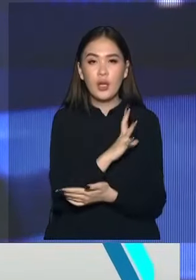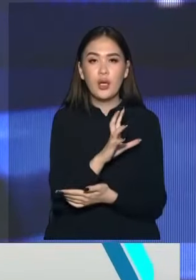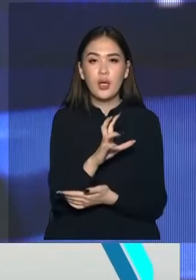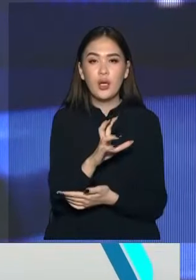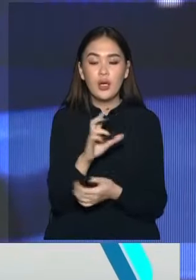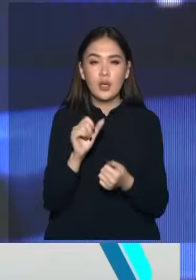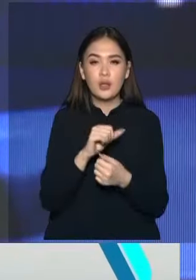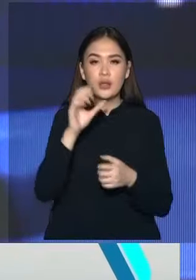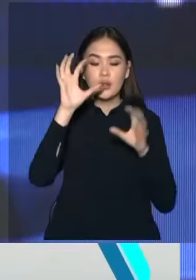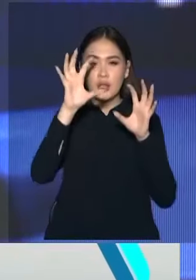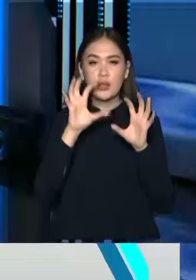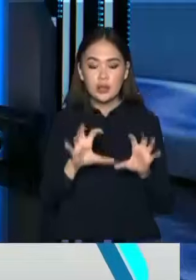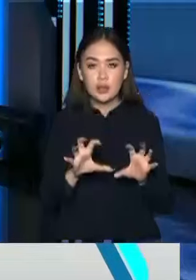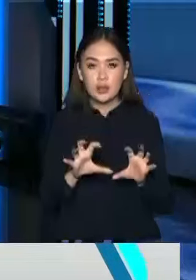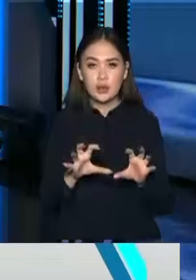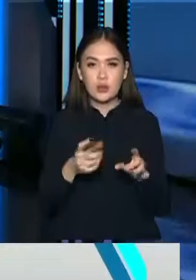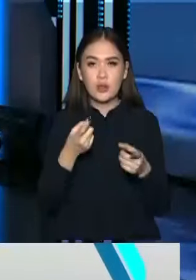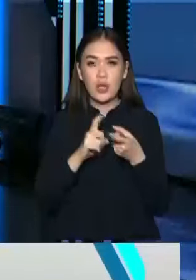легализация дейміз ғой, заңдастыру аясында